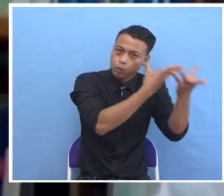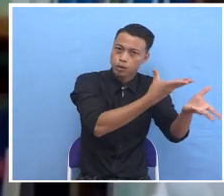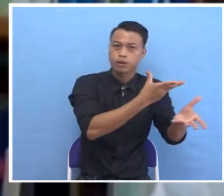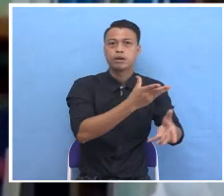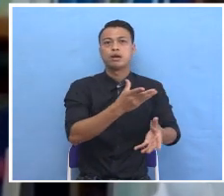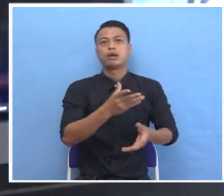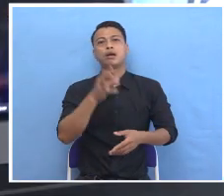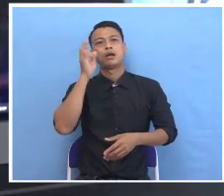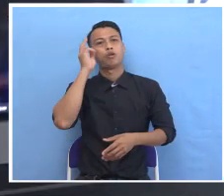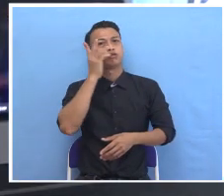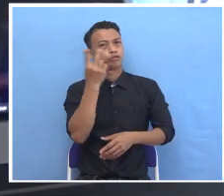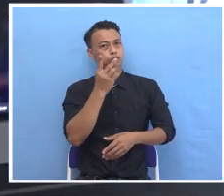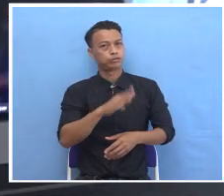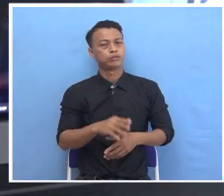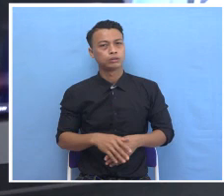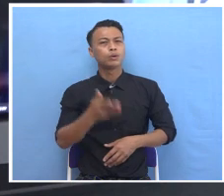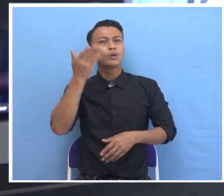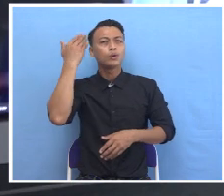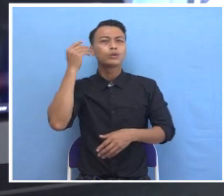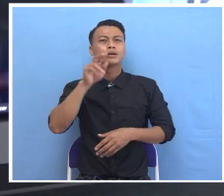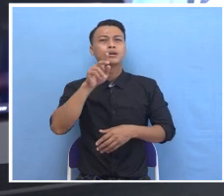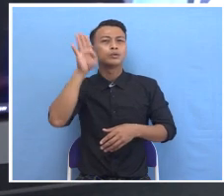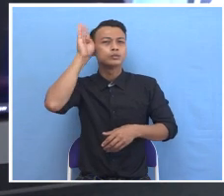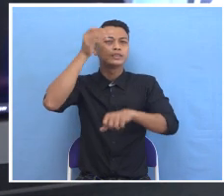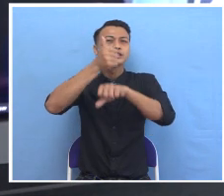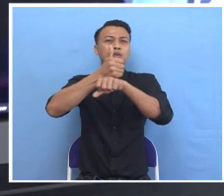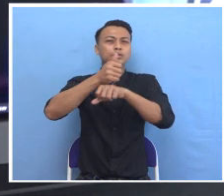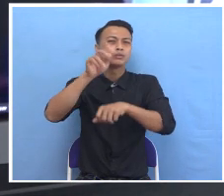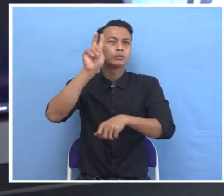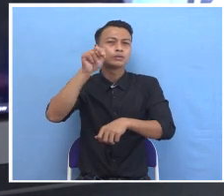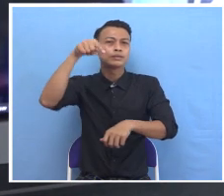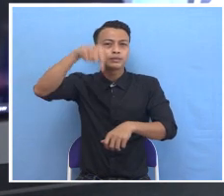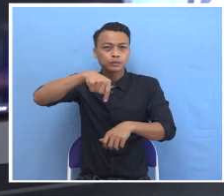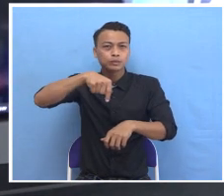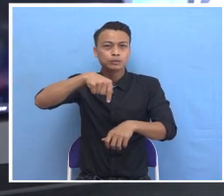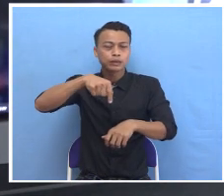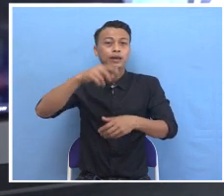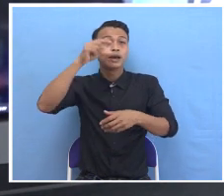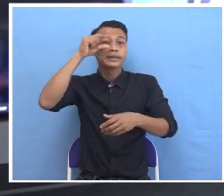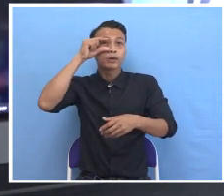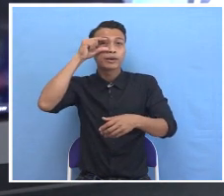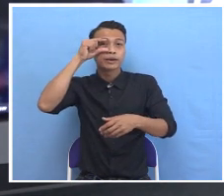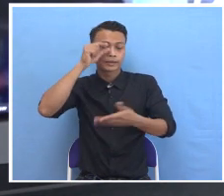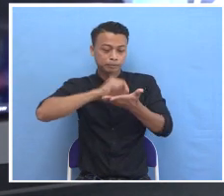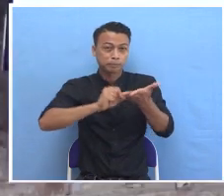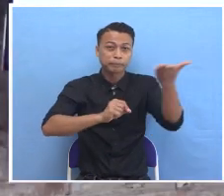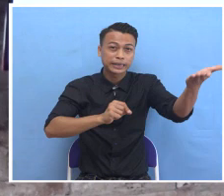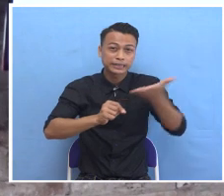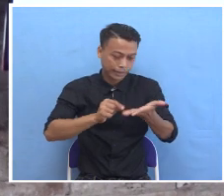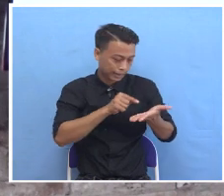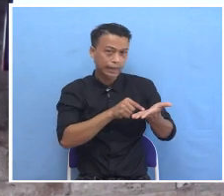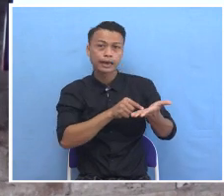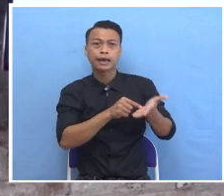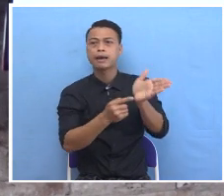အတွက်သူတို့ကလည်းဥနုပေးစာနဲ့ပူကျုံနေဝင်ပေးစာတစ်စောင်းကိုတက်တည်ပြတယ်။ဒါတစ်ခု။ဒါဆိုရင်တော့ဥ